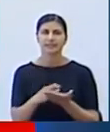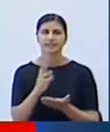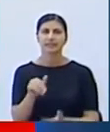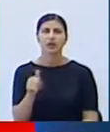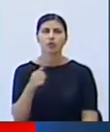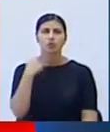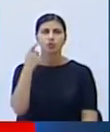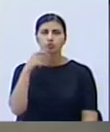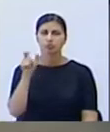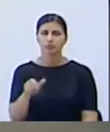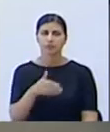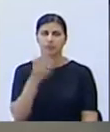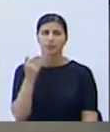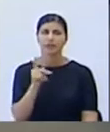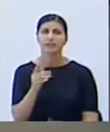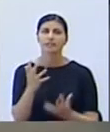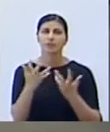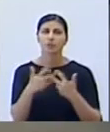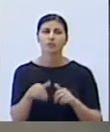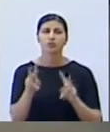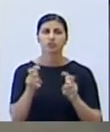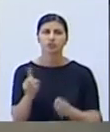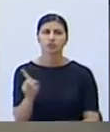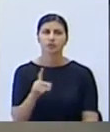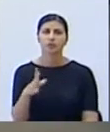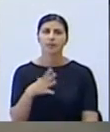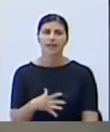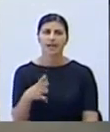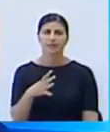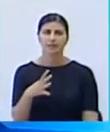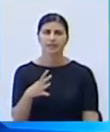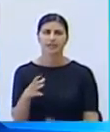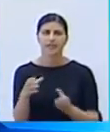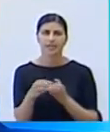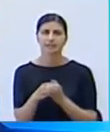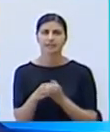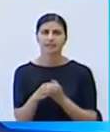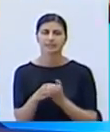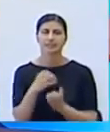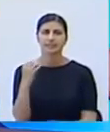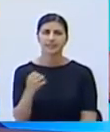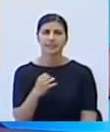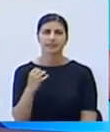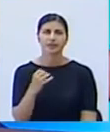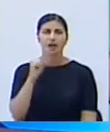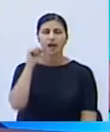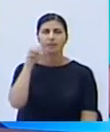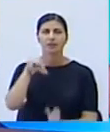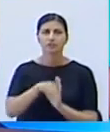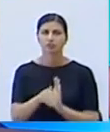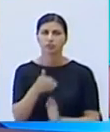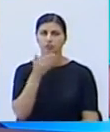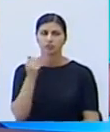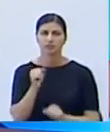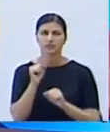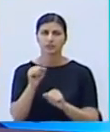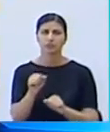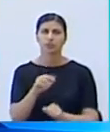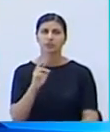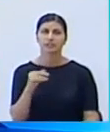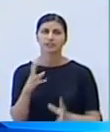როგორც სუბიექტი. რაც ავტომატურად იმას ნიშნავს, რომ ქართველი ერის ინტერესები აფხაზეთში არ არის დაცული.